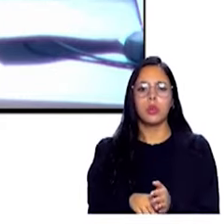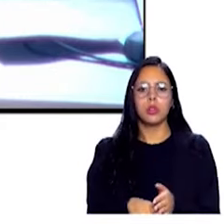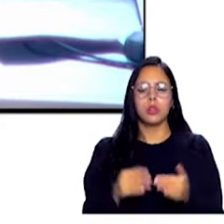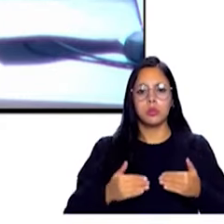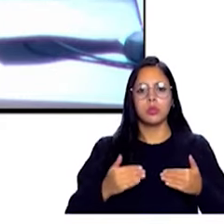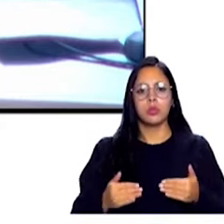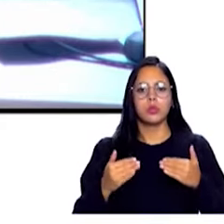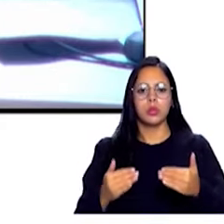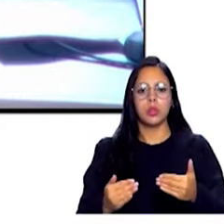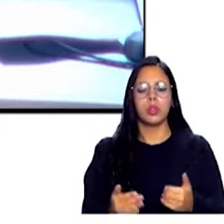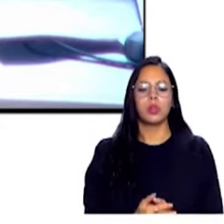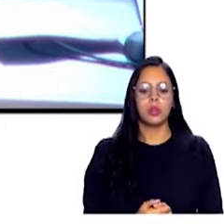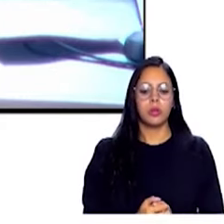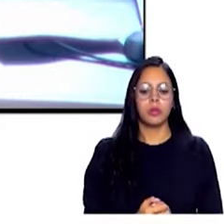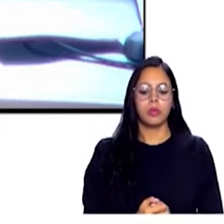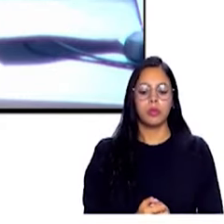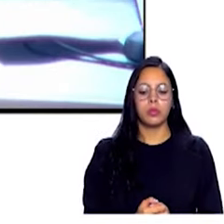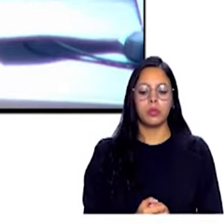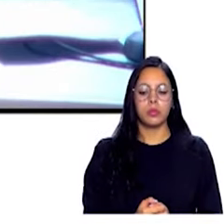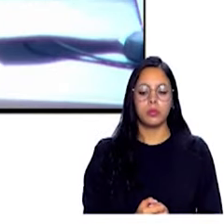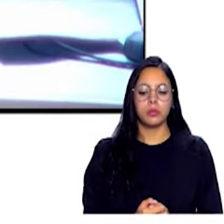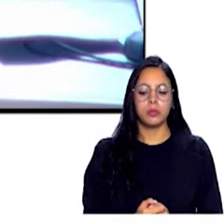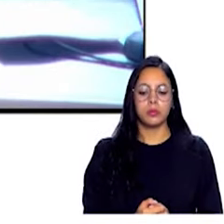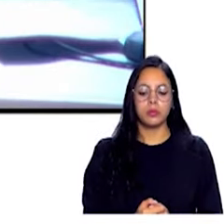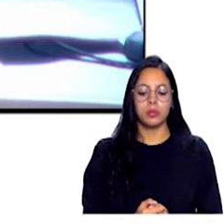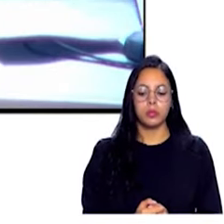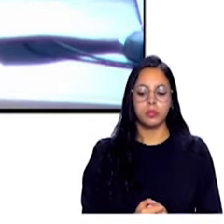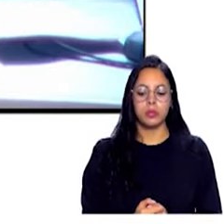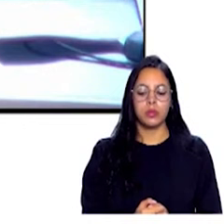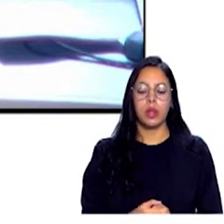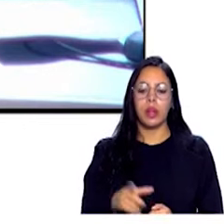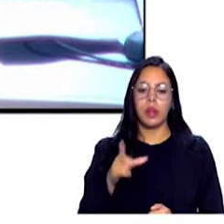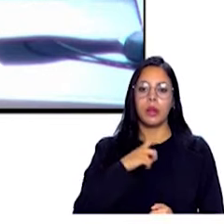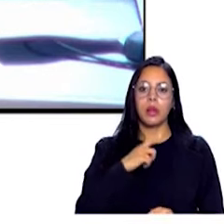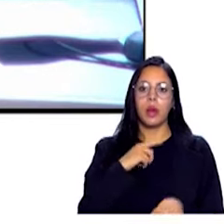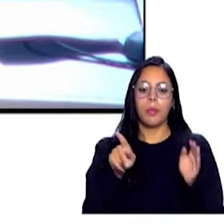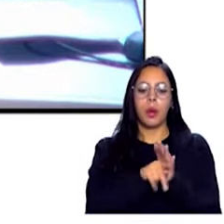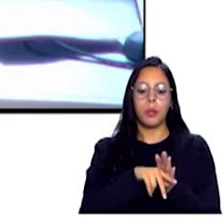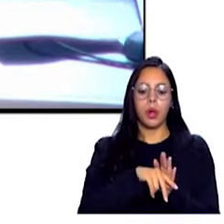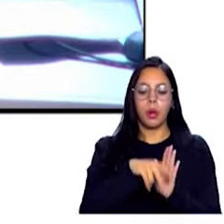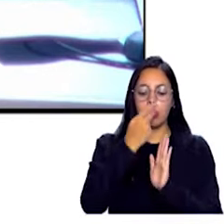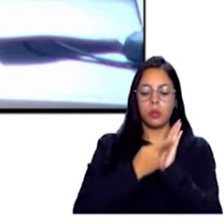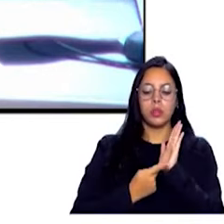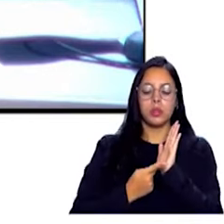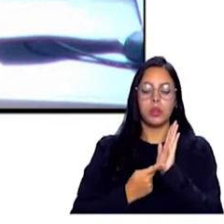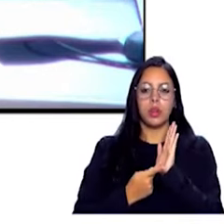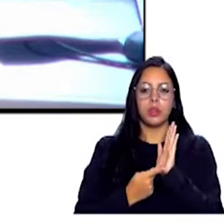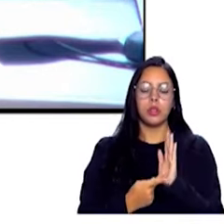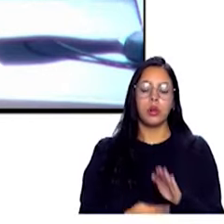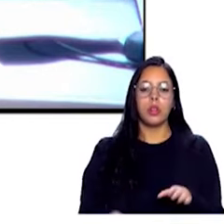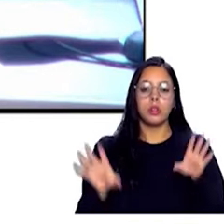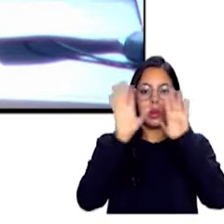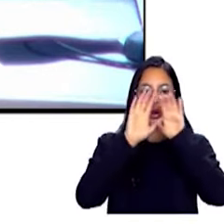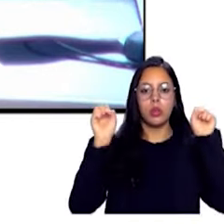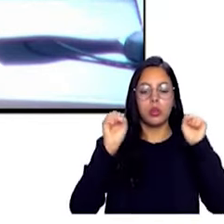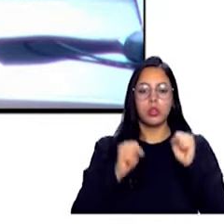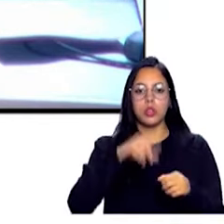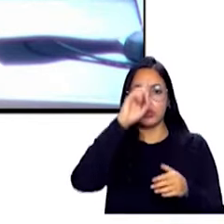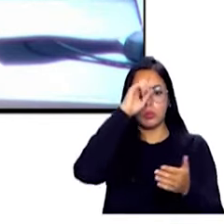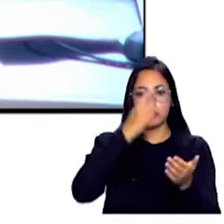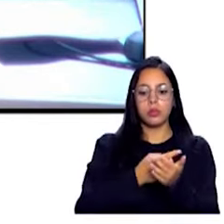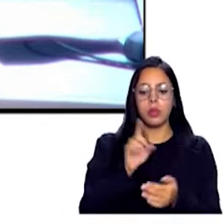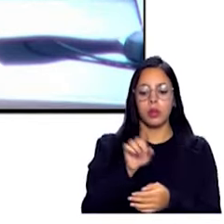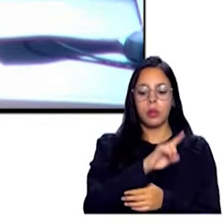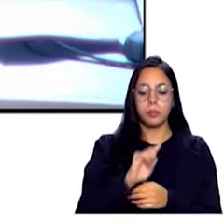enterré le projet de réforme de la cour de cassation on a enterré ce projet de réforme ET